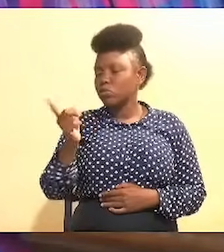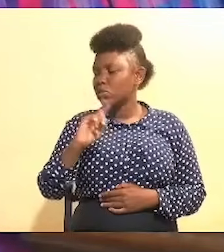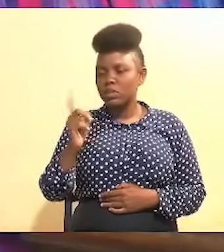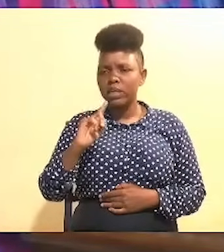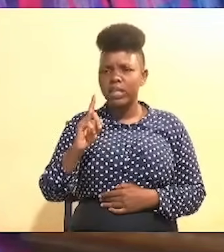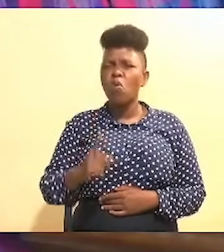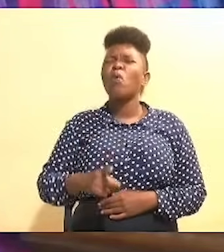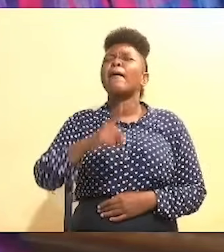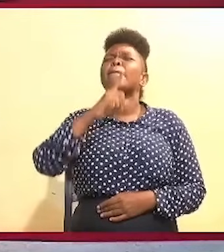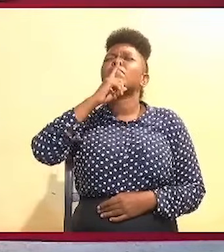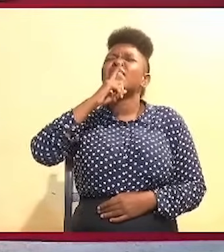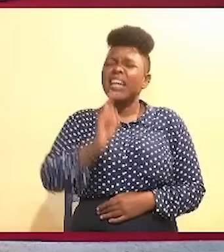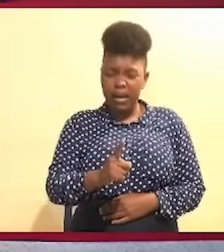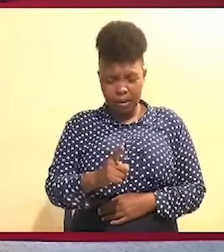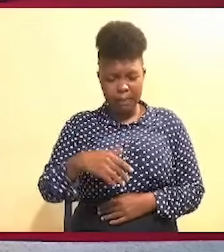ukamkaripia mke